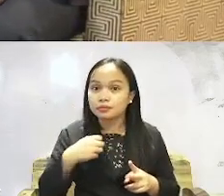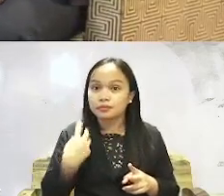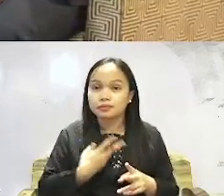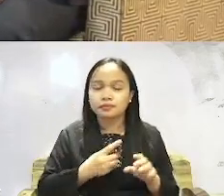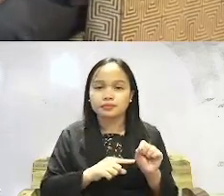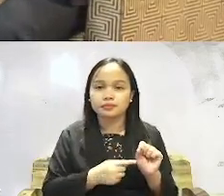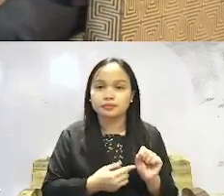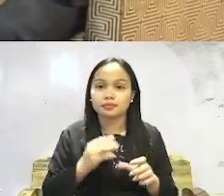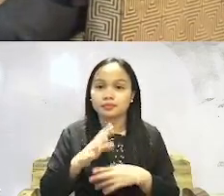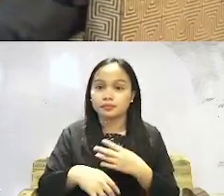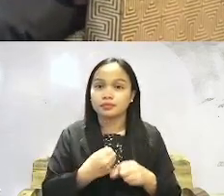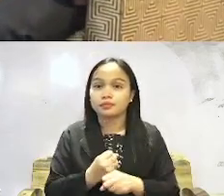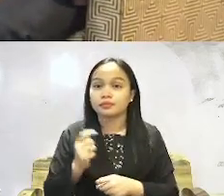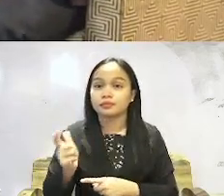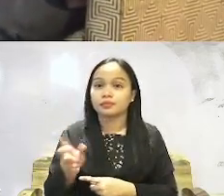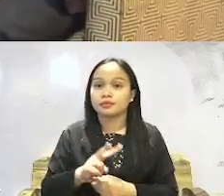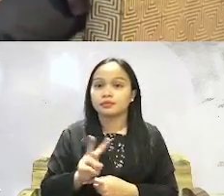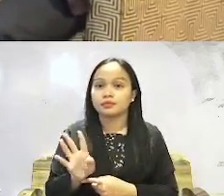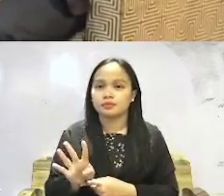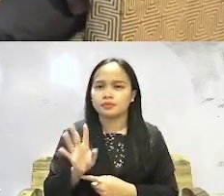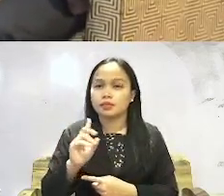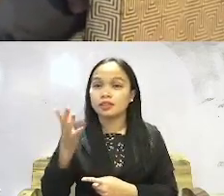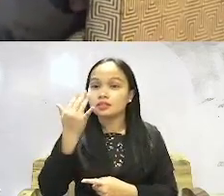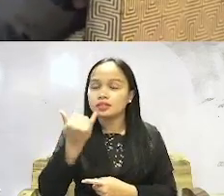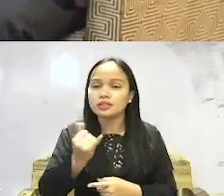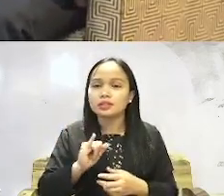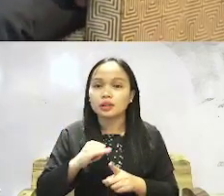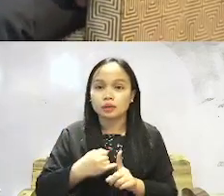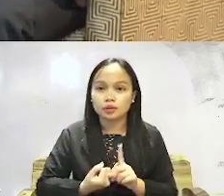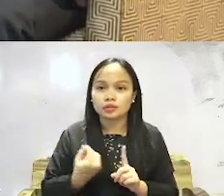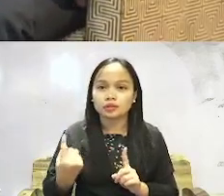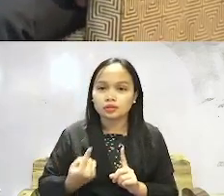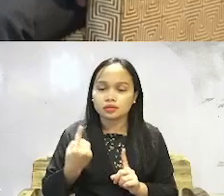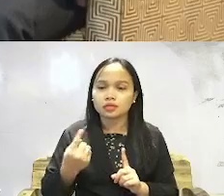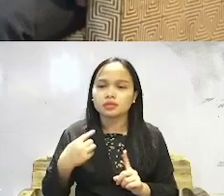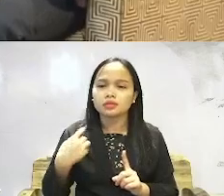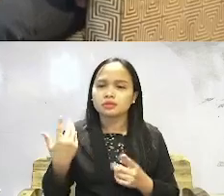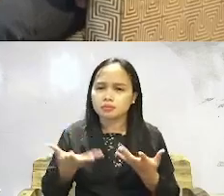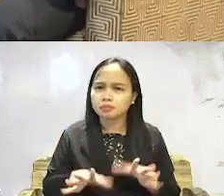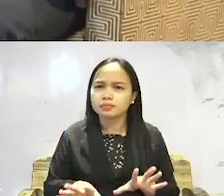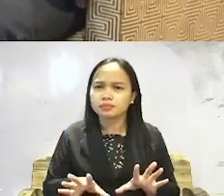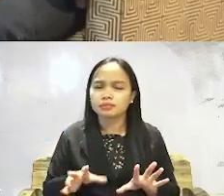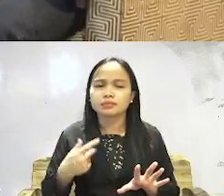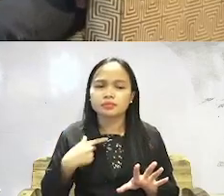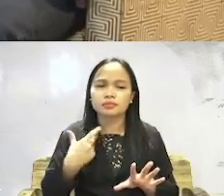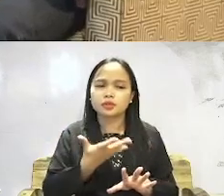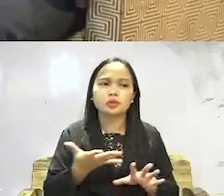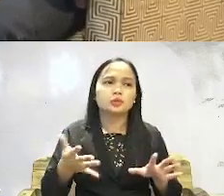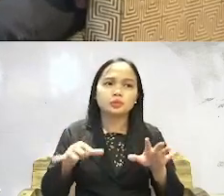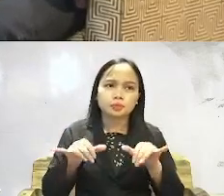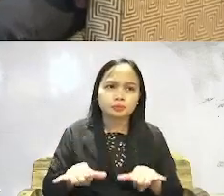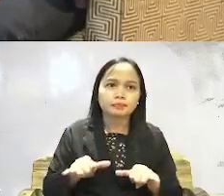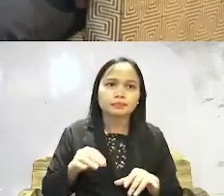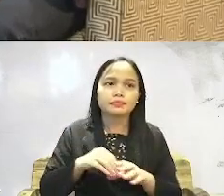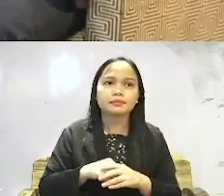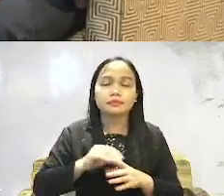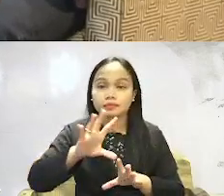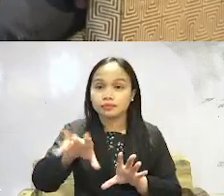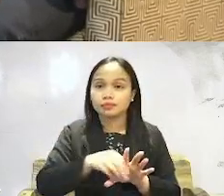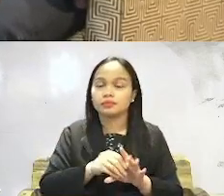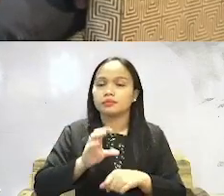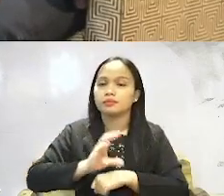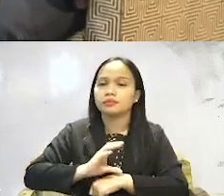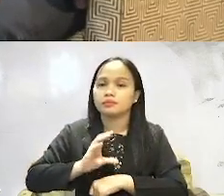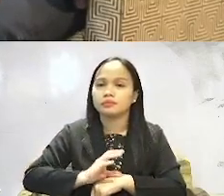taong 2024. Bakit? January pa lang, na binabad mo yung sarili mo sa pag-involve sa